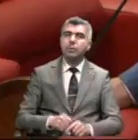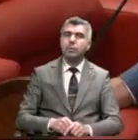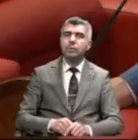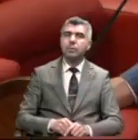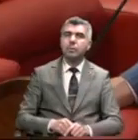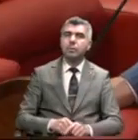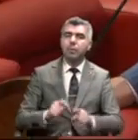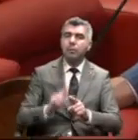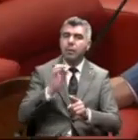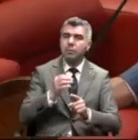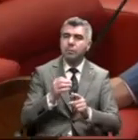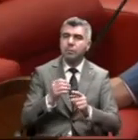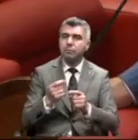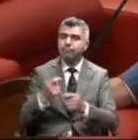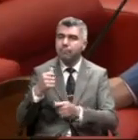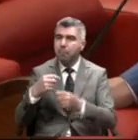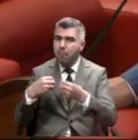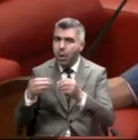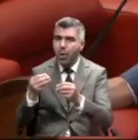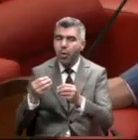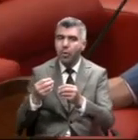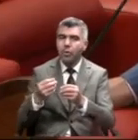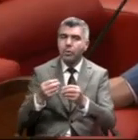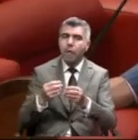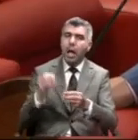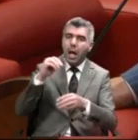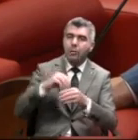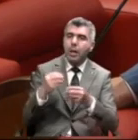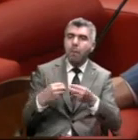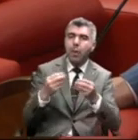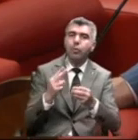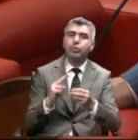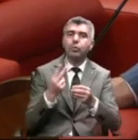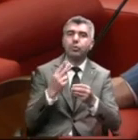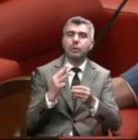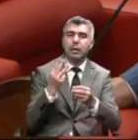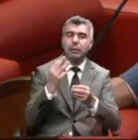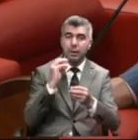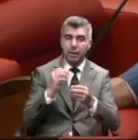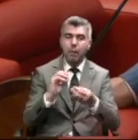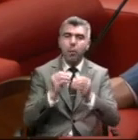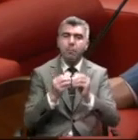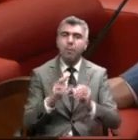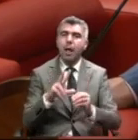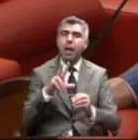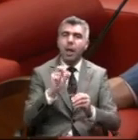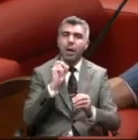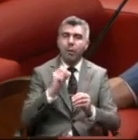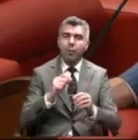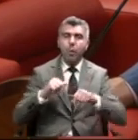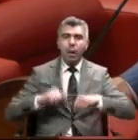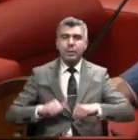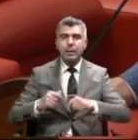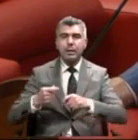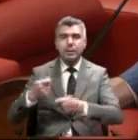الوساطه مكلفه متفق مع ان هناك اشكالات راه وزير التجاره